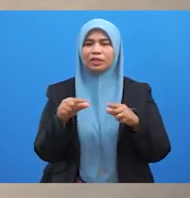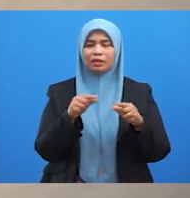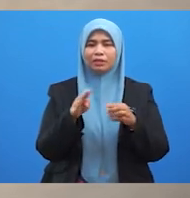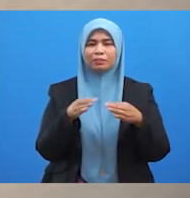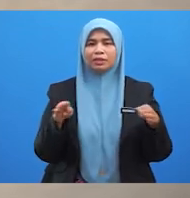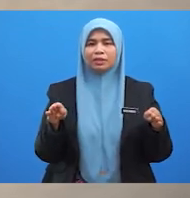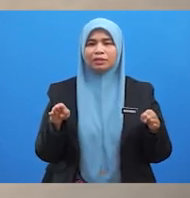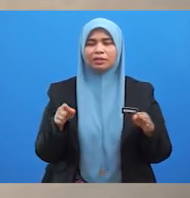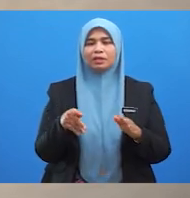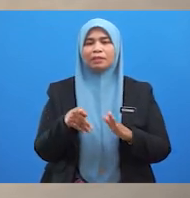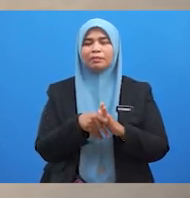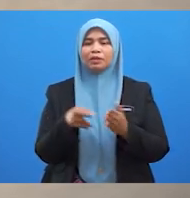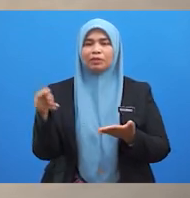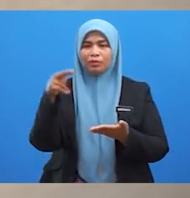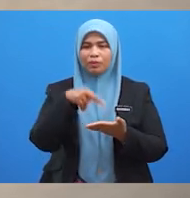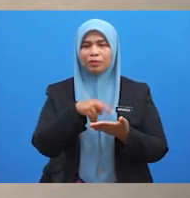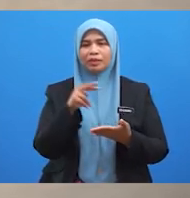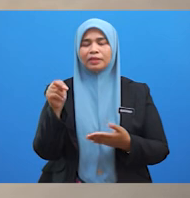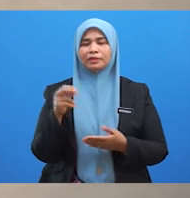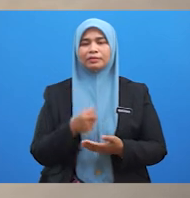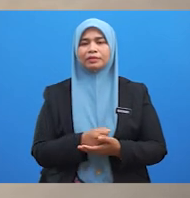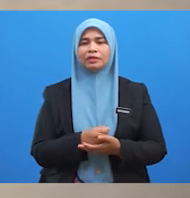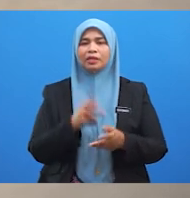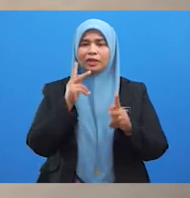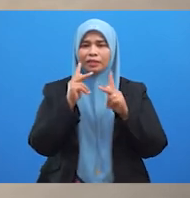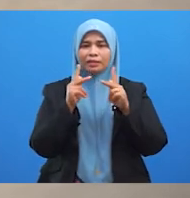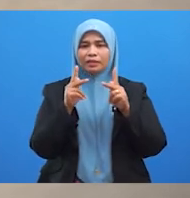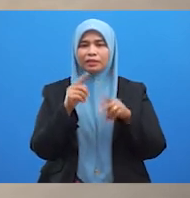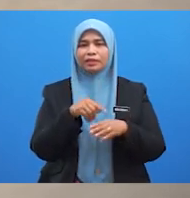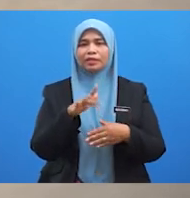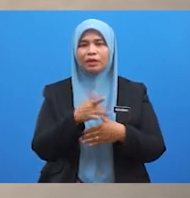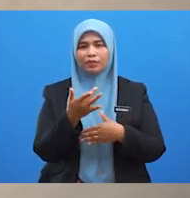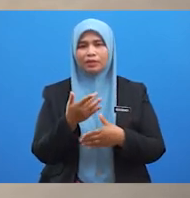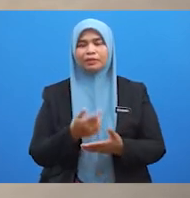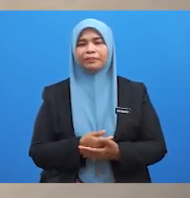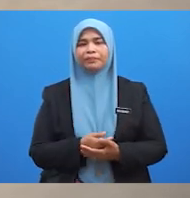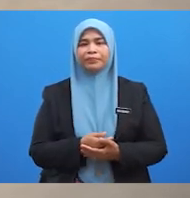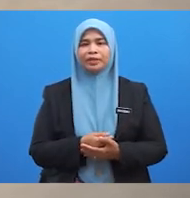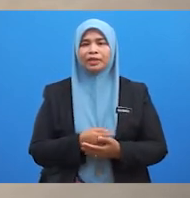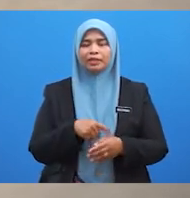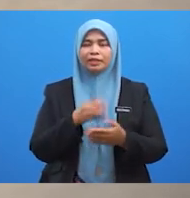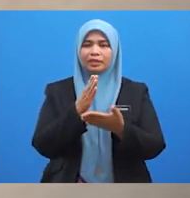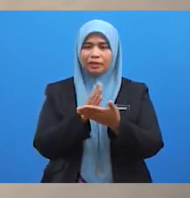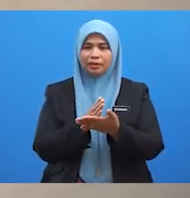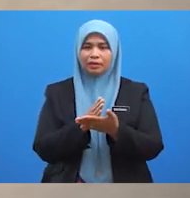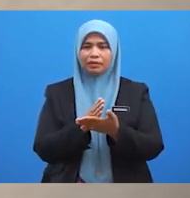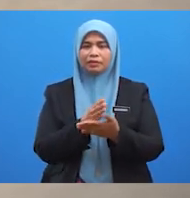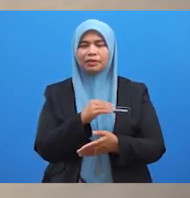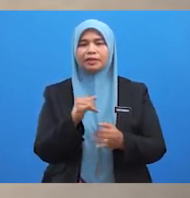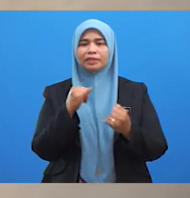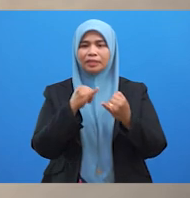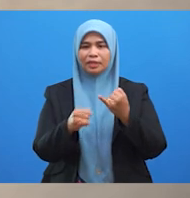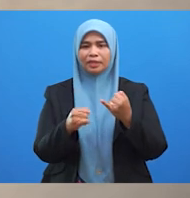bahasa perulangan, kata di awal, di tengah dan